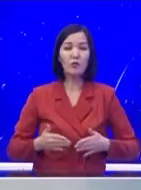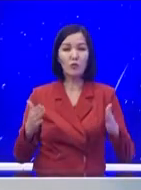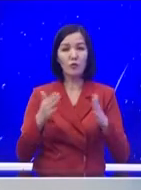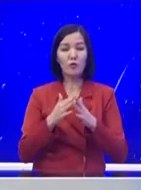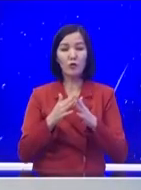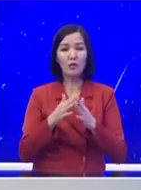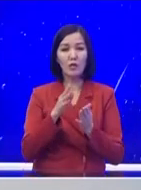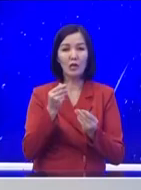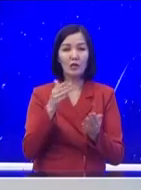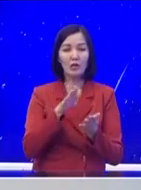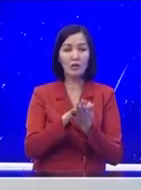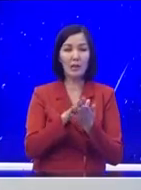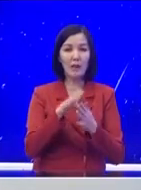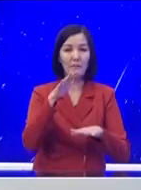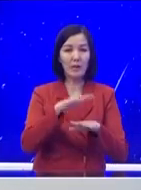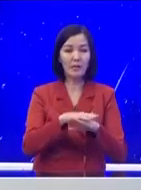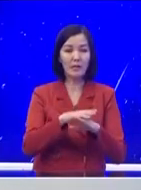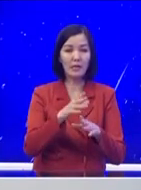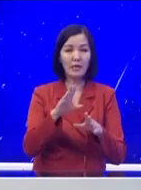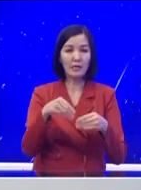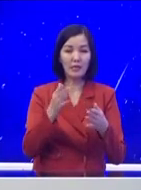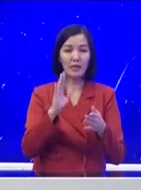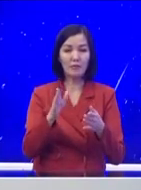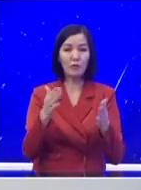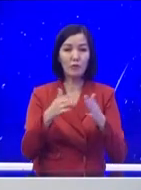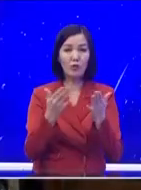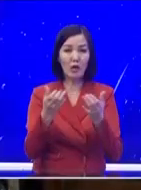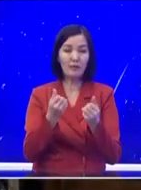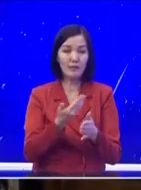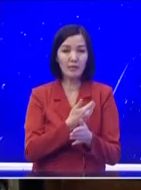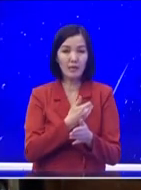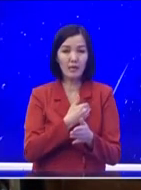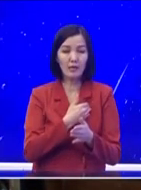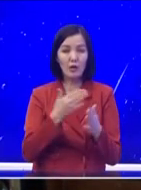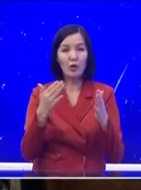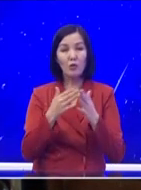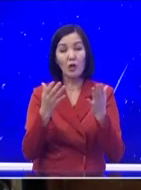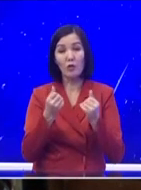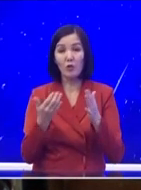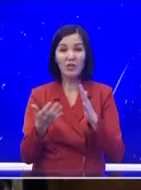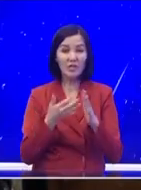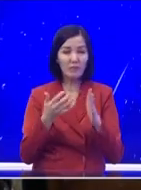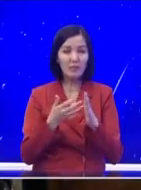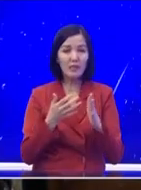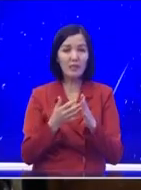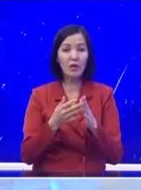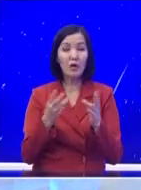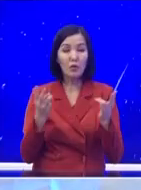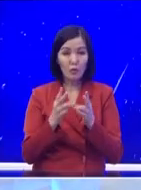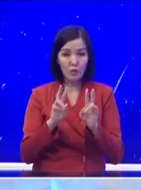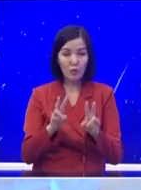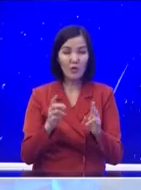өз шотына ақша жинап, әдемі баспанаға қол жеткізбек ниетте. Бұл қаржы баспана алуға жетпесе де, кішкене болсын өз